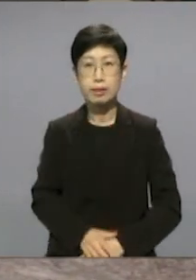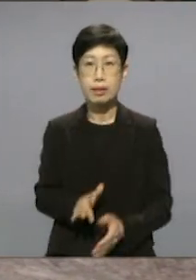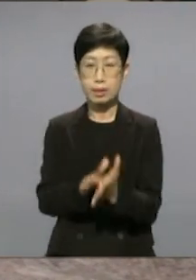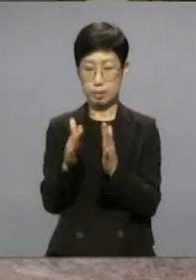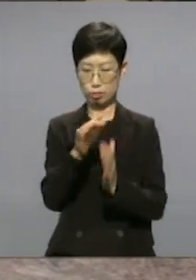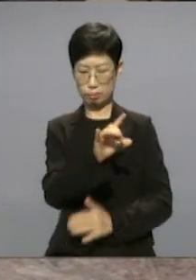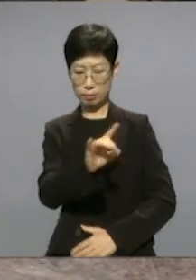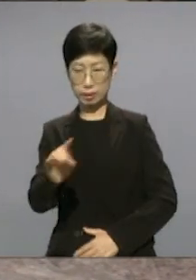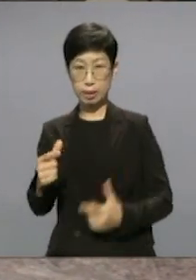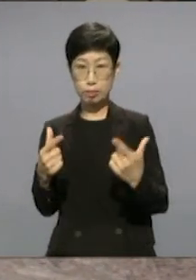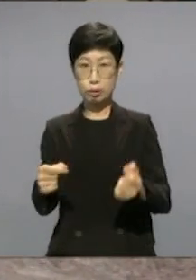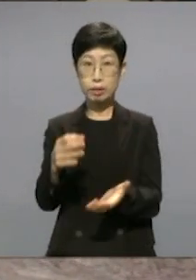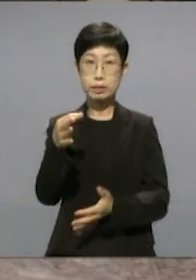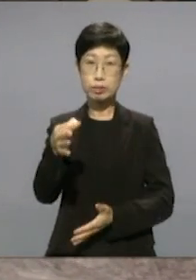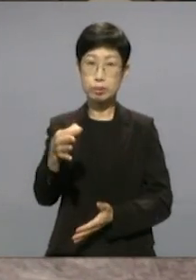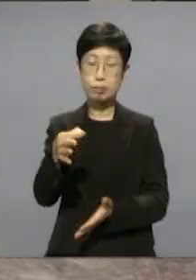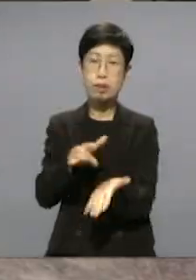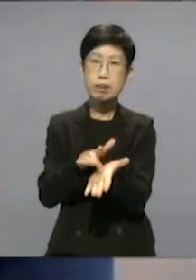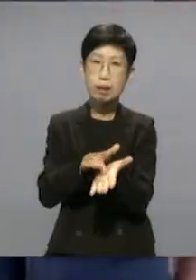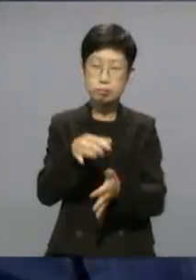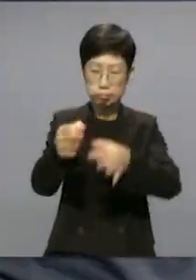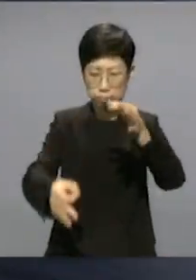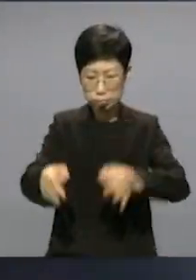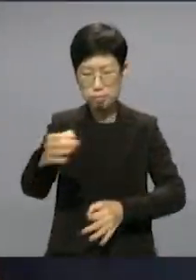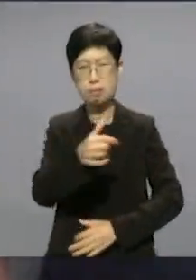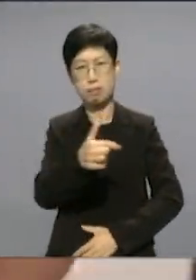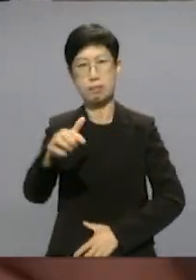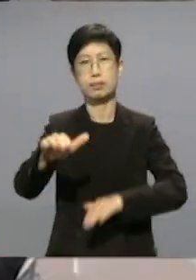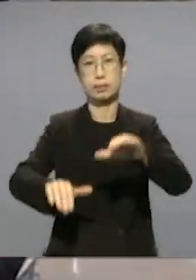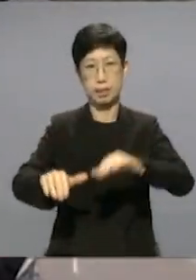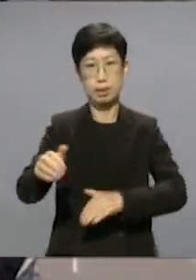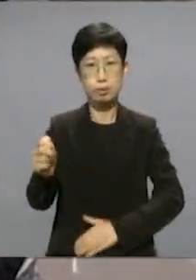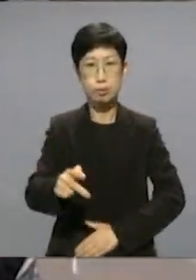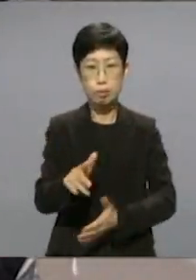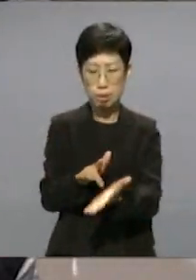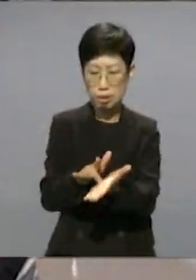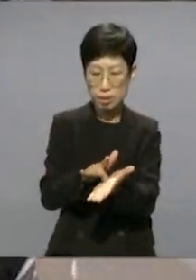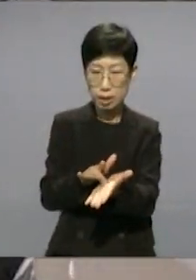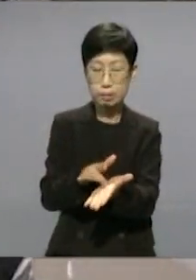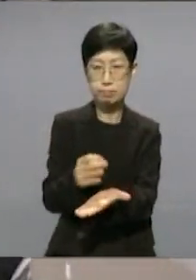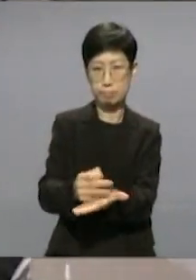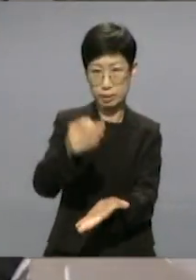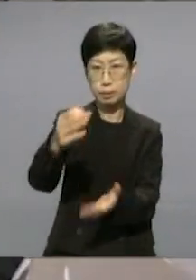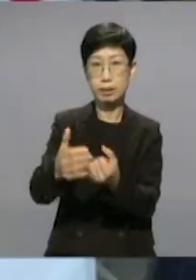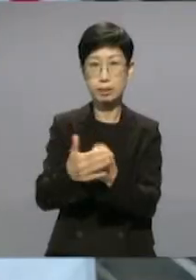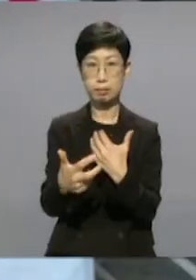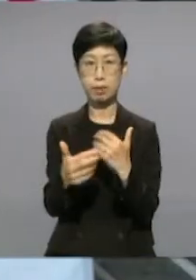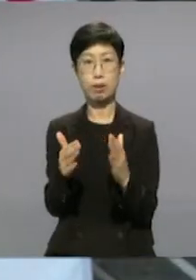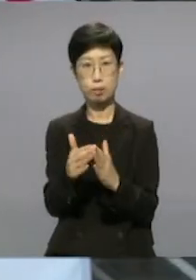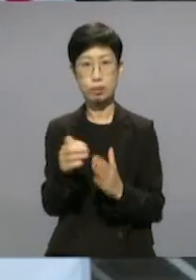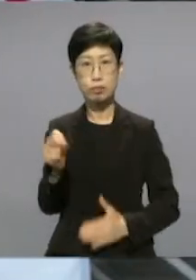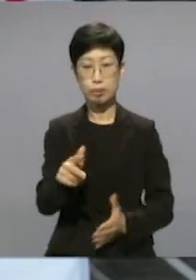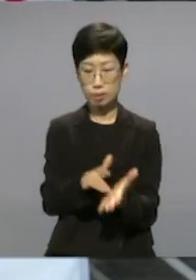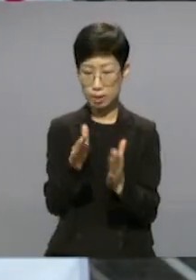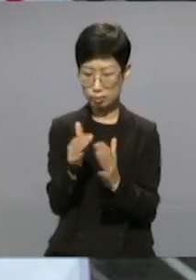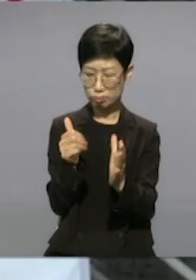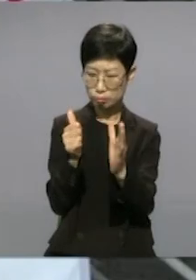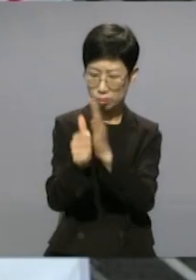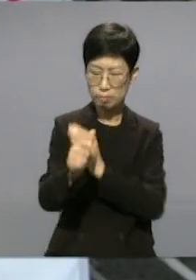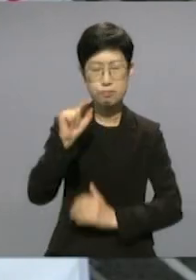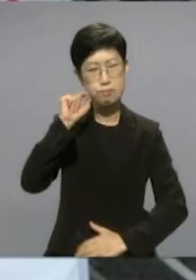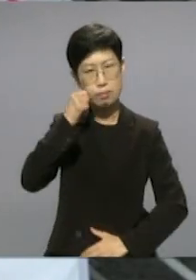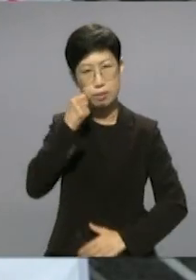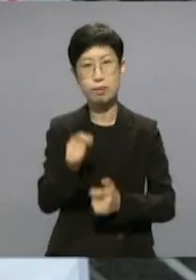약국마다 동일약품 가격이 천차만별인데다 엄청난 의약품 비용에 병원은 물론 약국을 찾는 것이 사치가 돼버린지